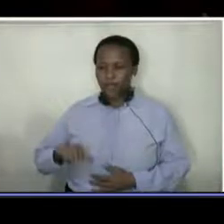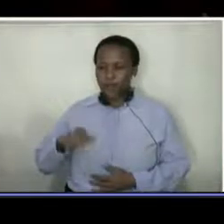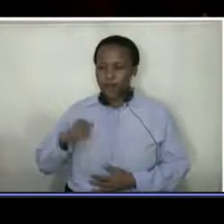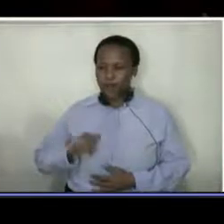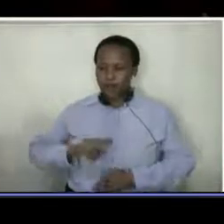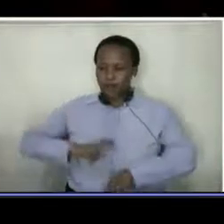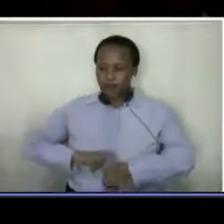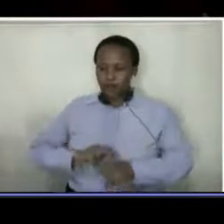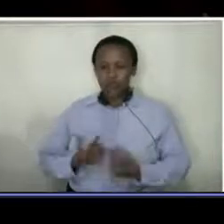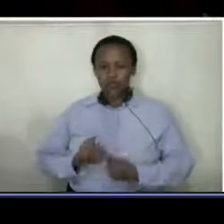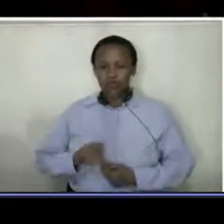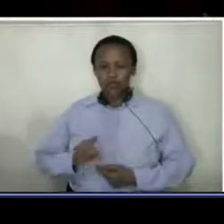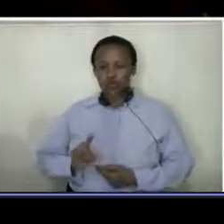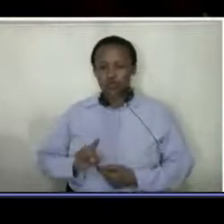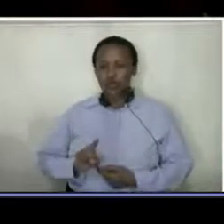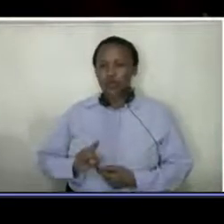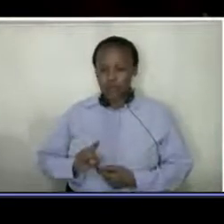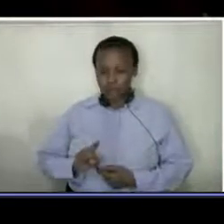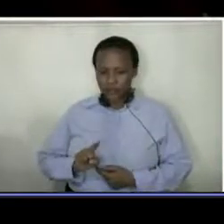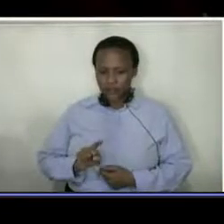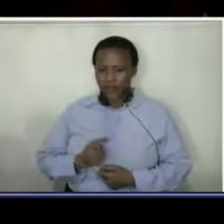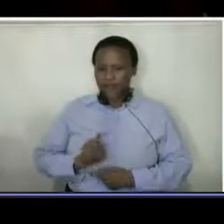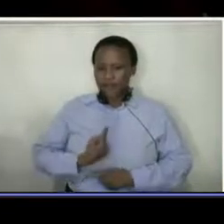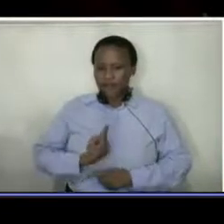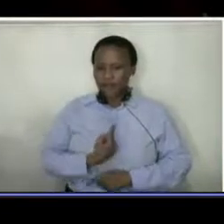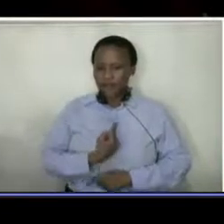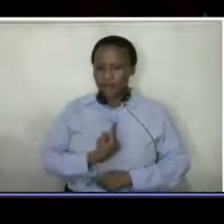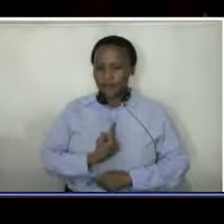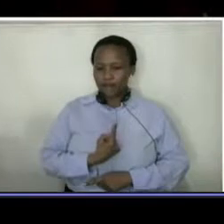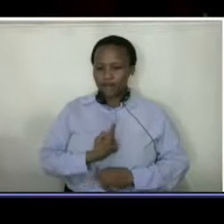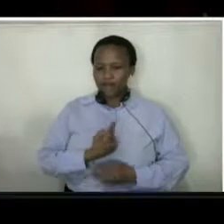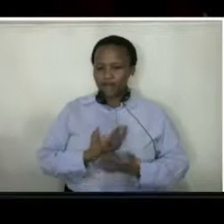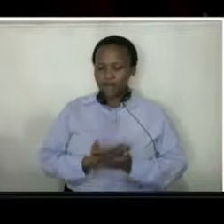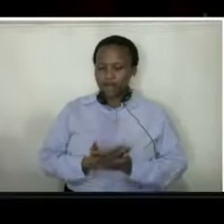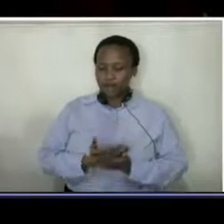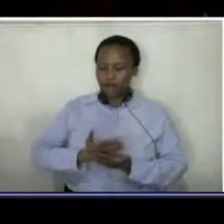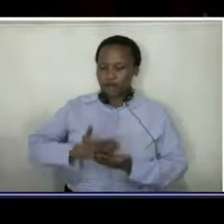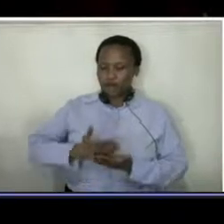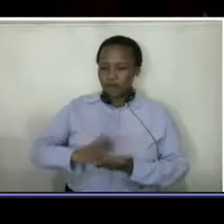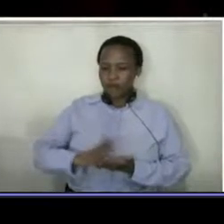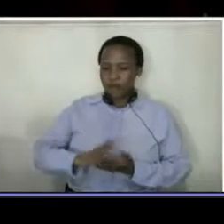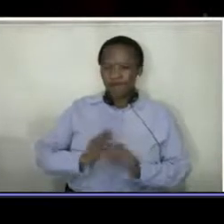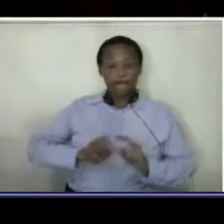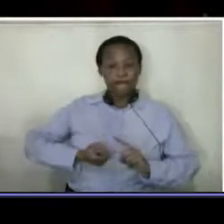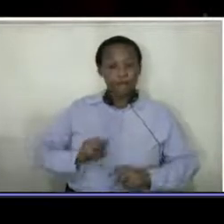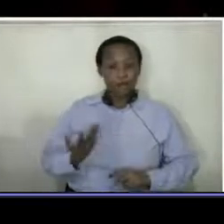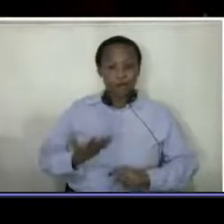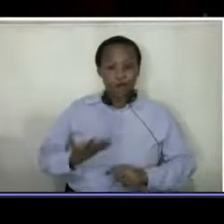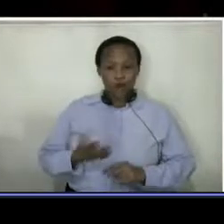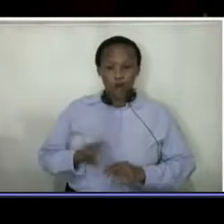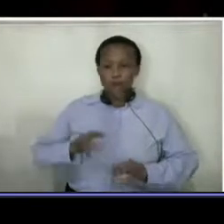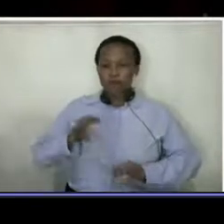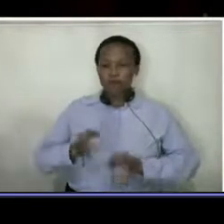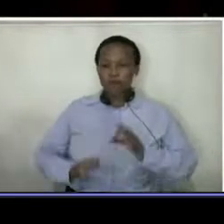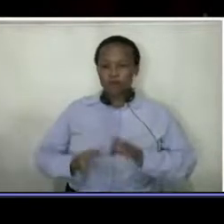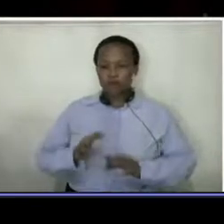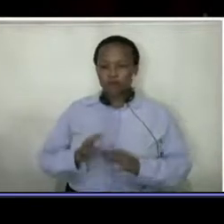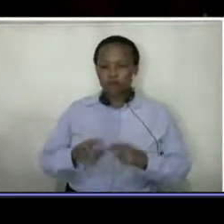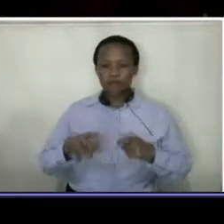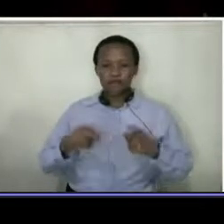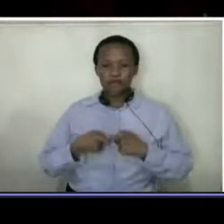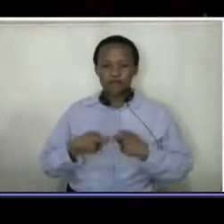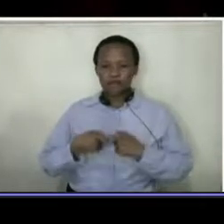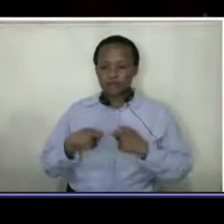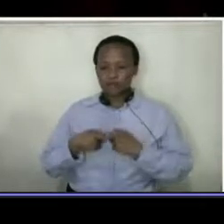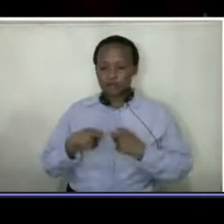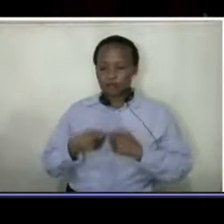abide by the court decision. Lokhu kokwenza omasipala babe izakhiwo ezizimele,